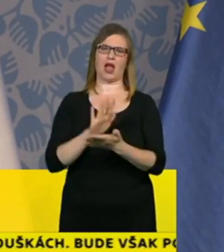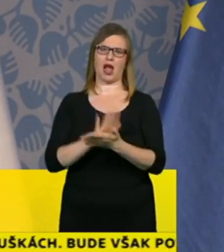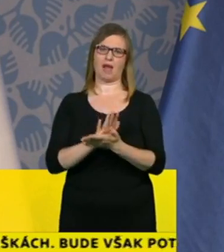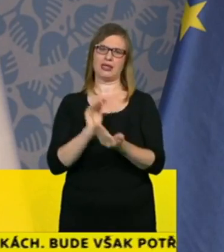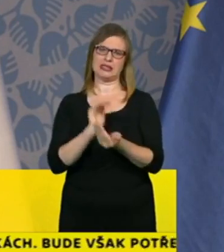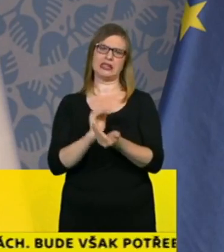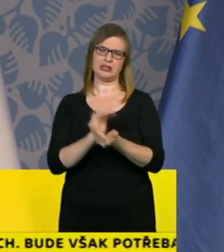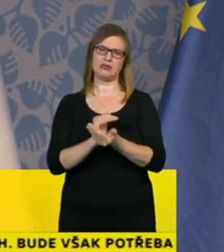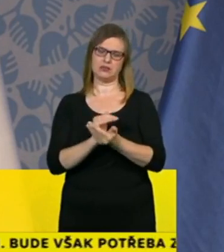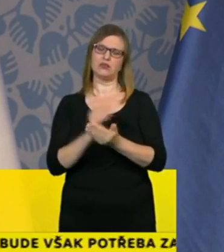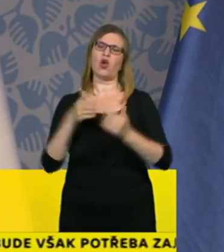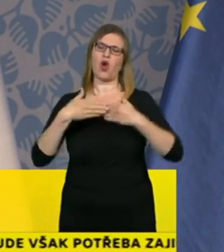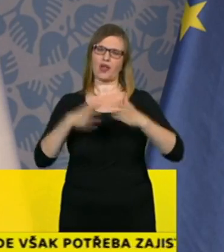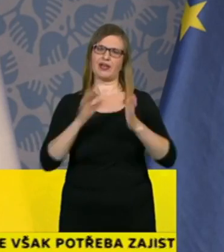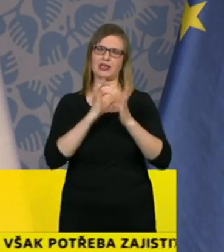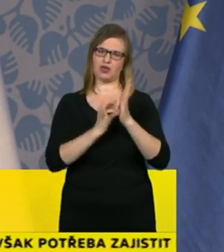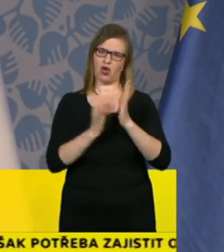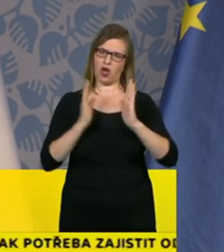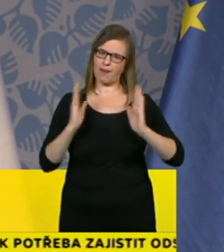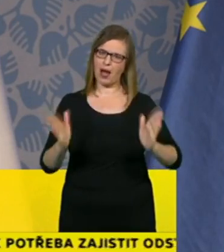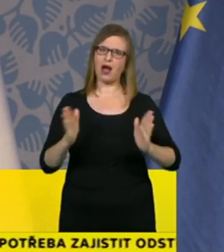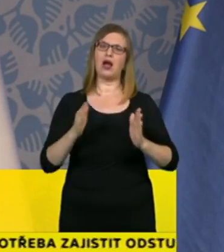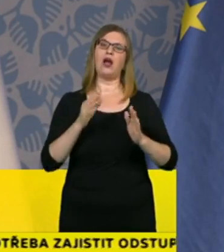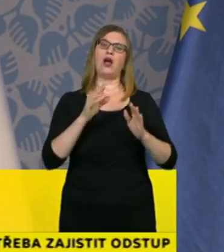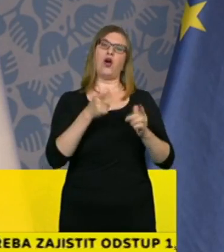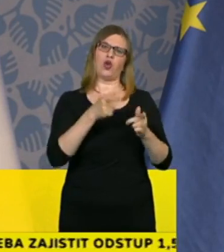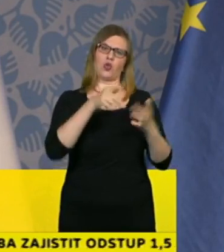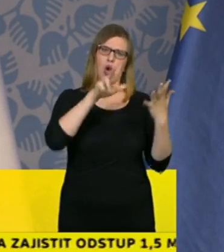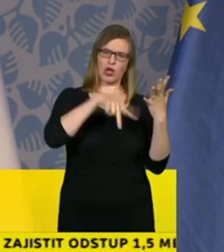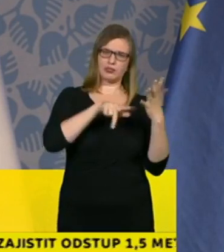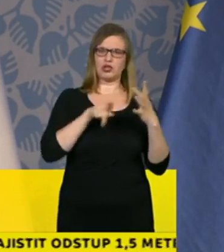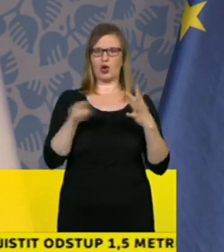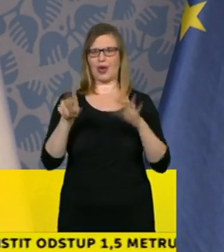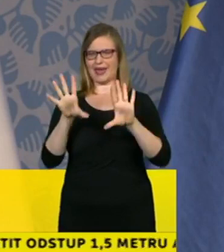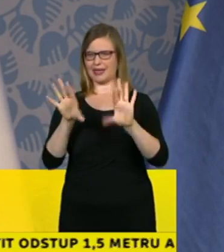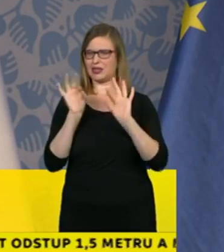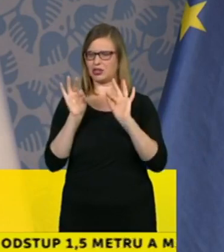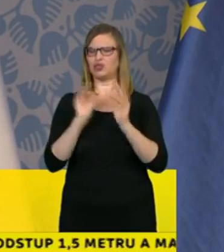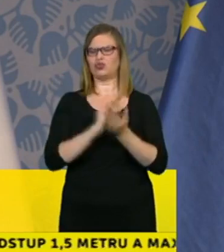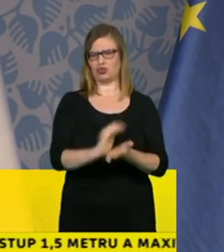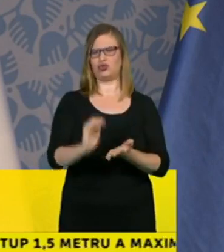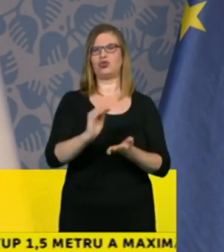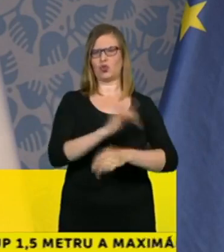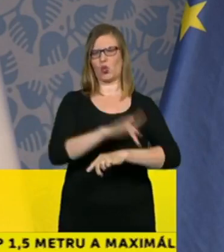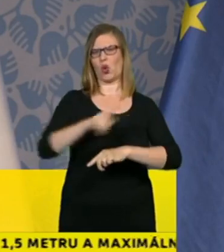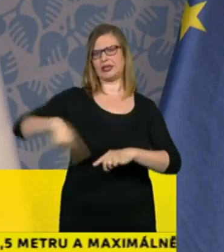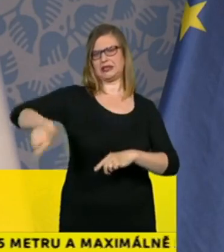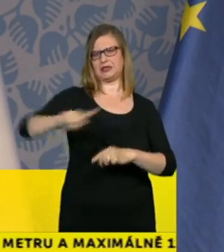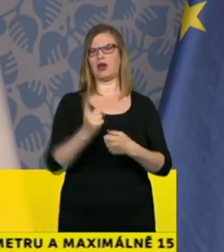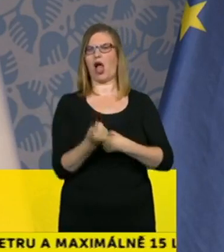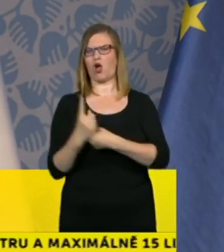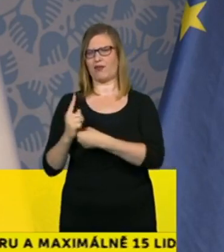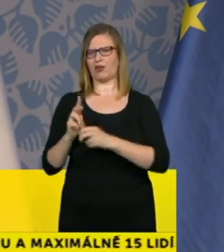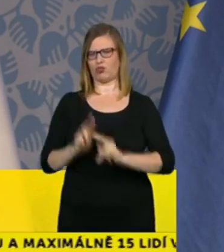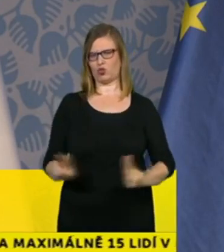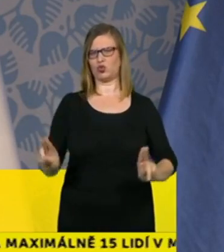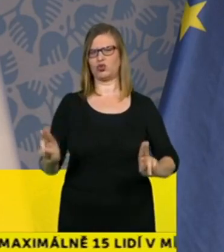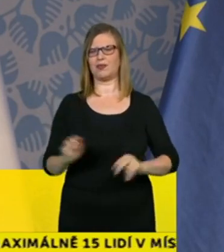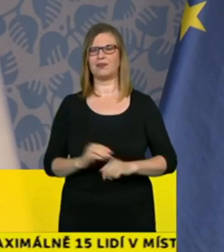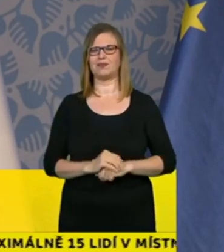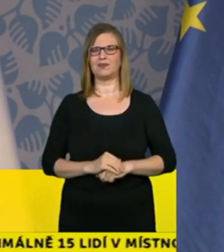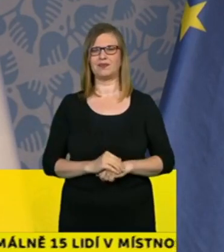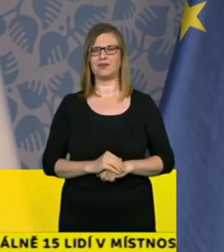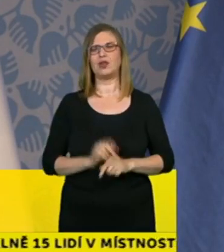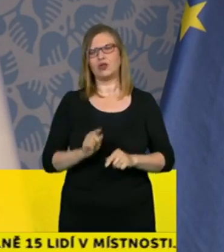to znamená, že 8 až 10 vyhrazená doba pro důchodce pro nakupování, jakožto nějaké opatření,